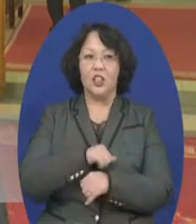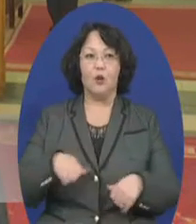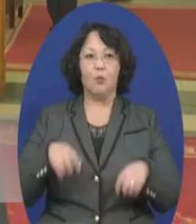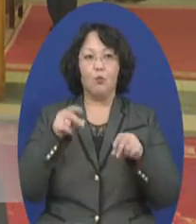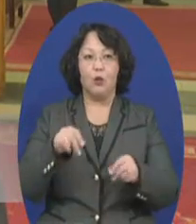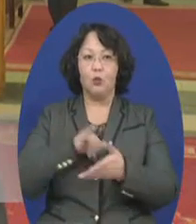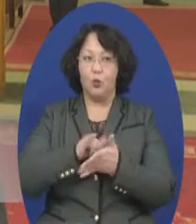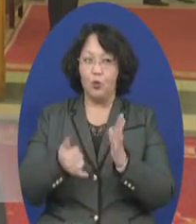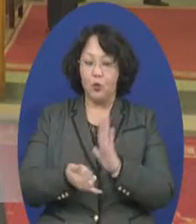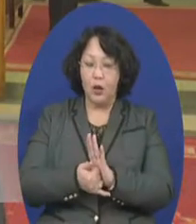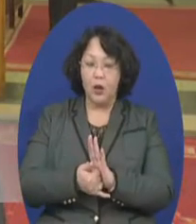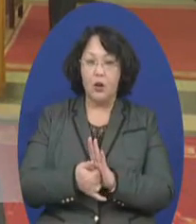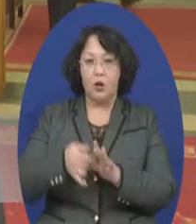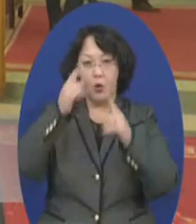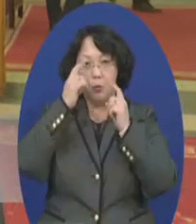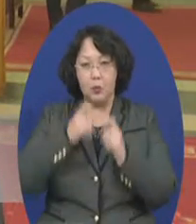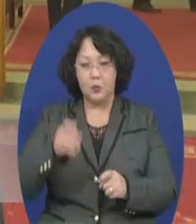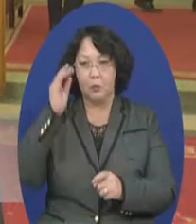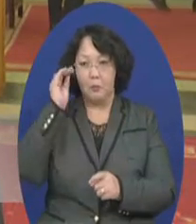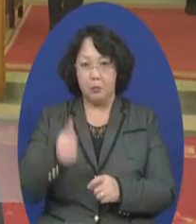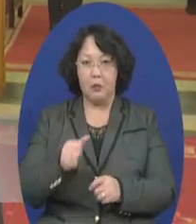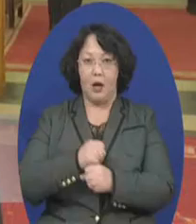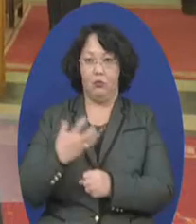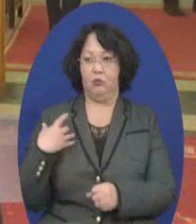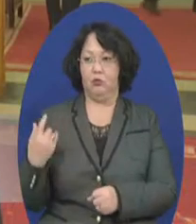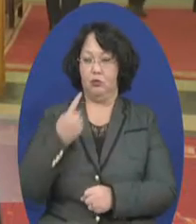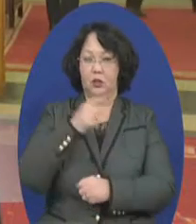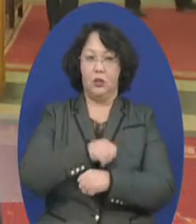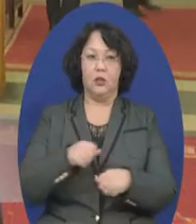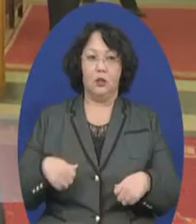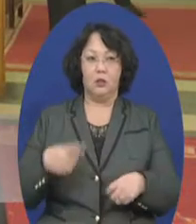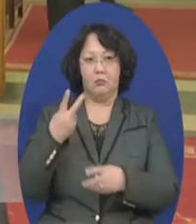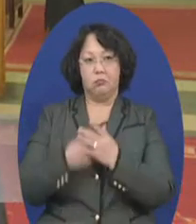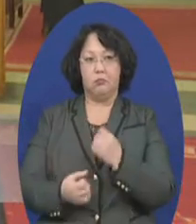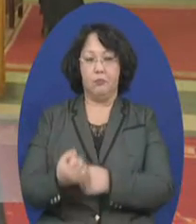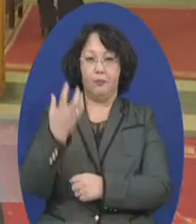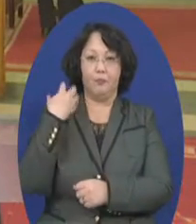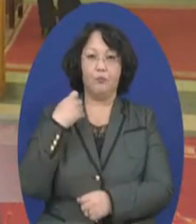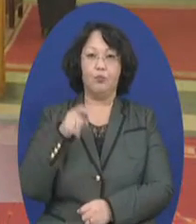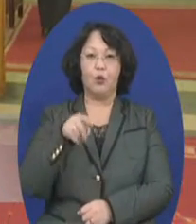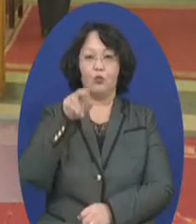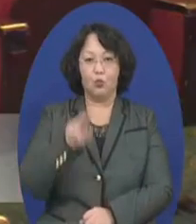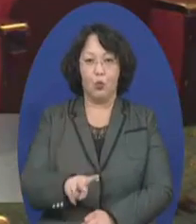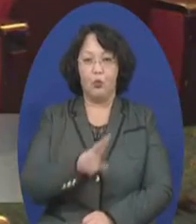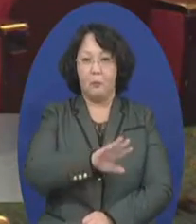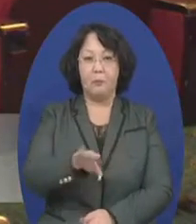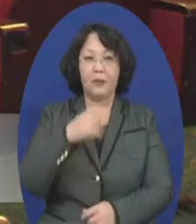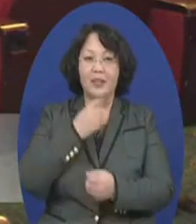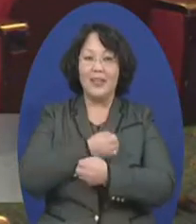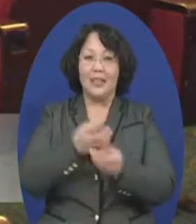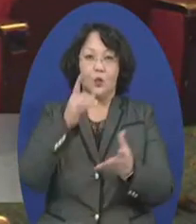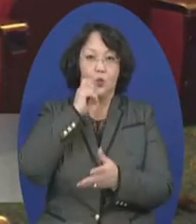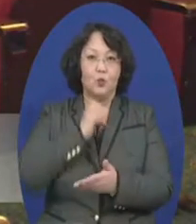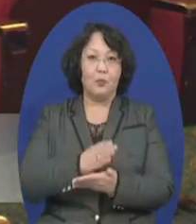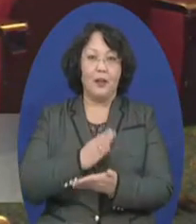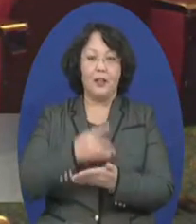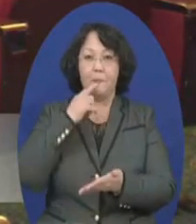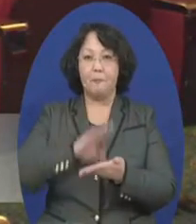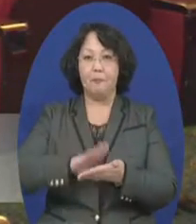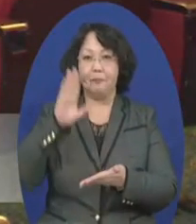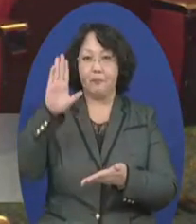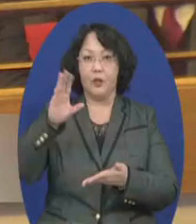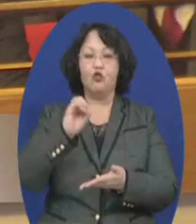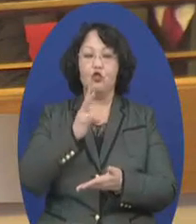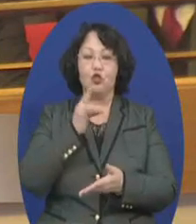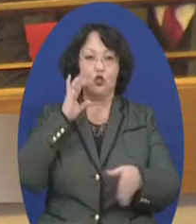бол одоо төлөвшил хариуцлагатай иргэн болох юм үүргийг бас давхар үлдээж байгаа шүү гэдэг бас дүүнертэй зарчил яа гэж бодчих. Энэ жилийн андгаа өргөх